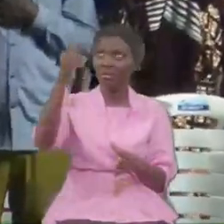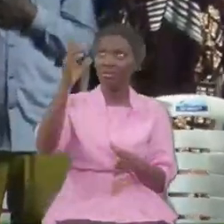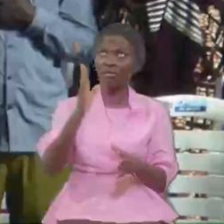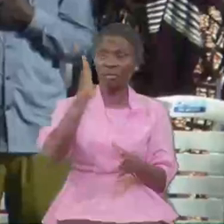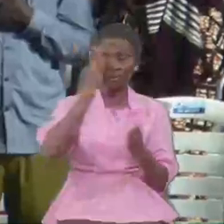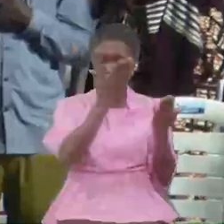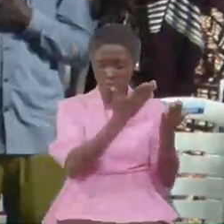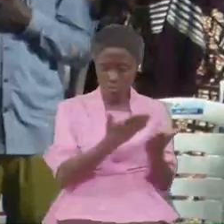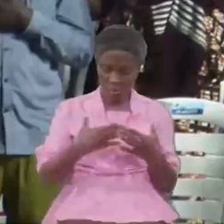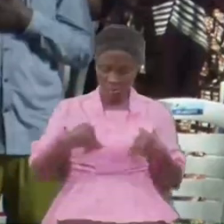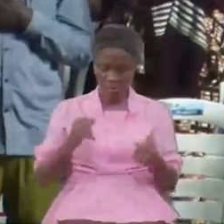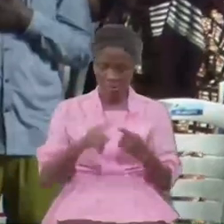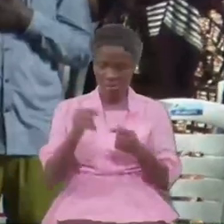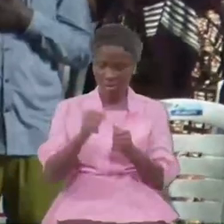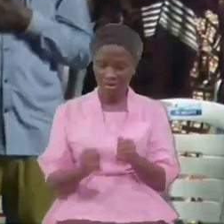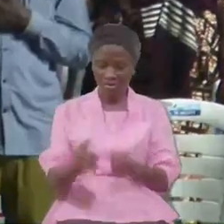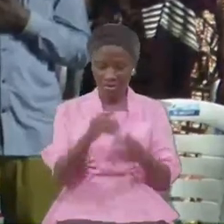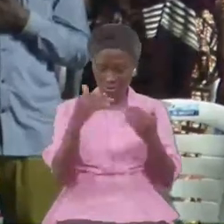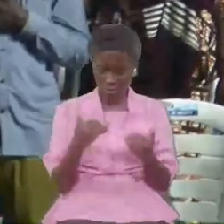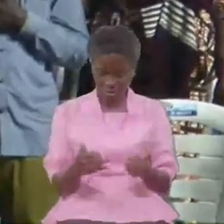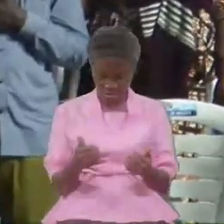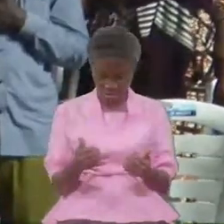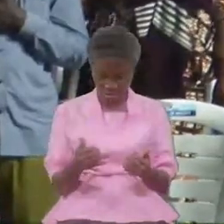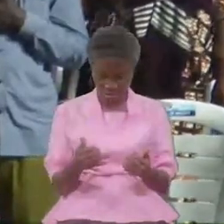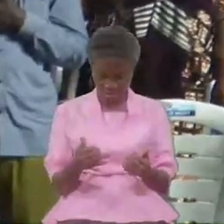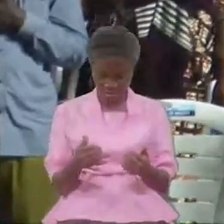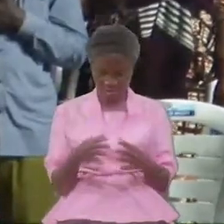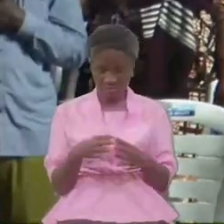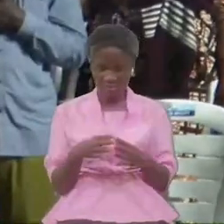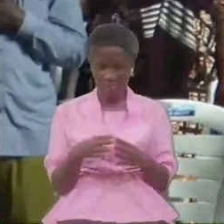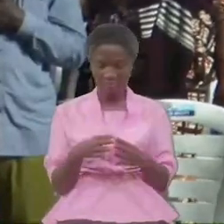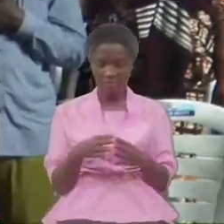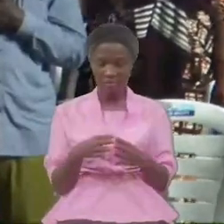Alors, j'apporte la guérison maintenant à tout le monde.